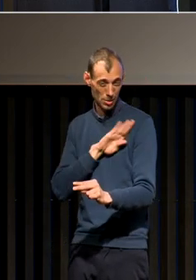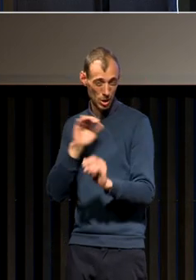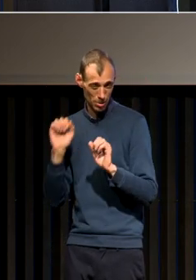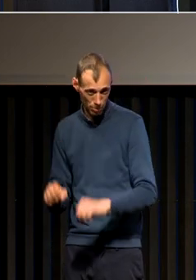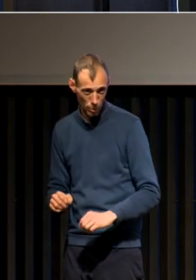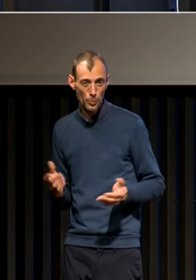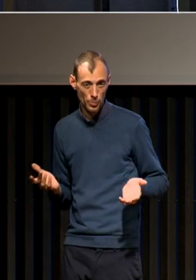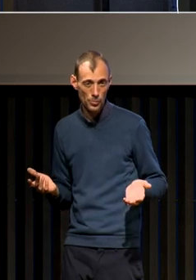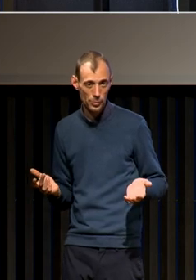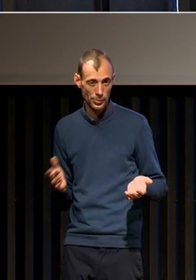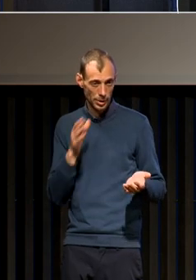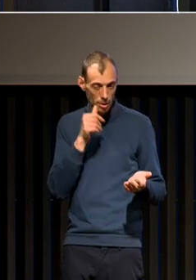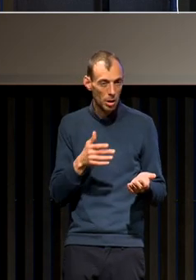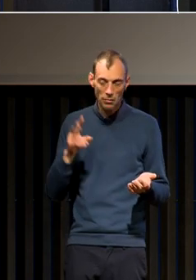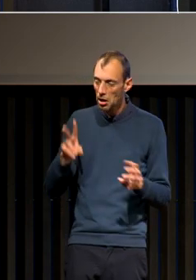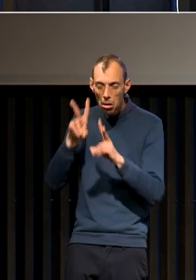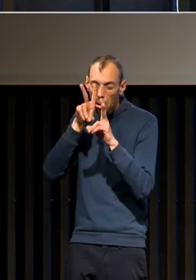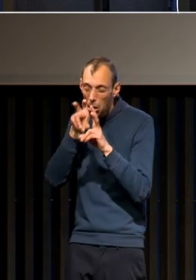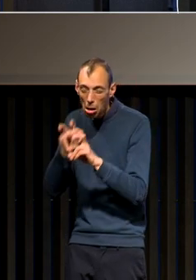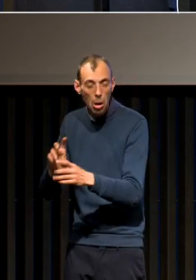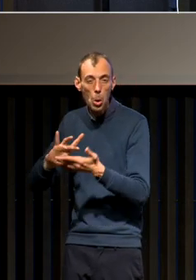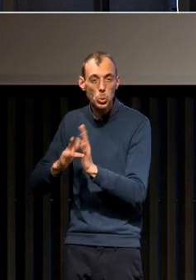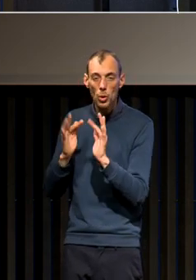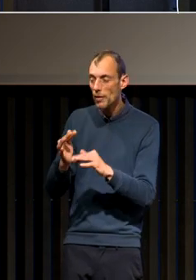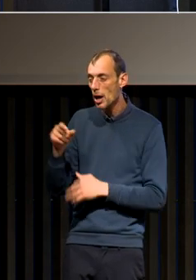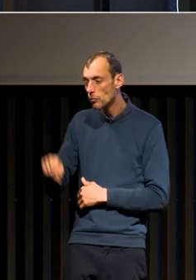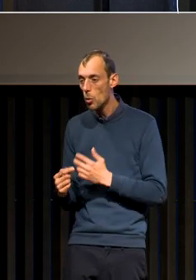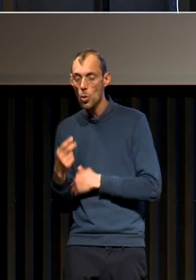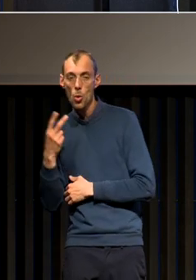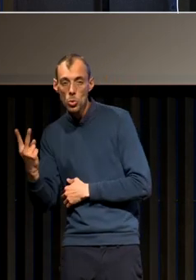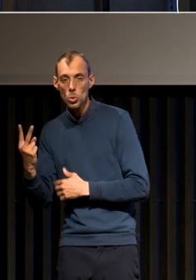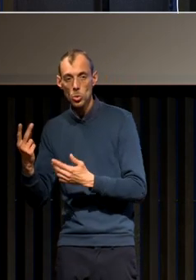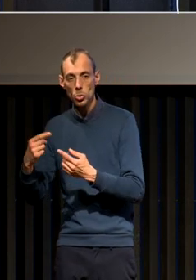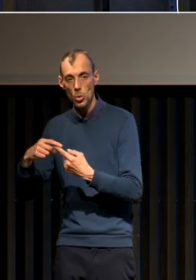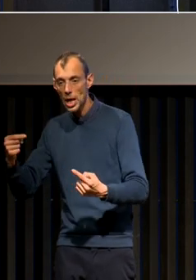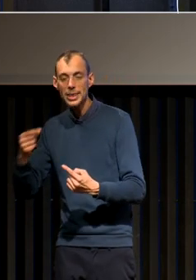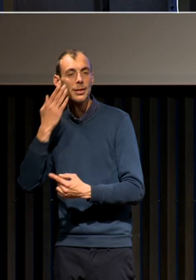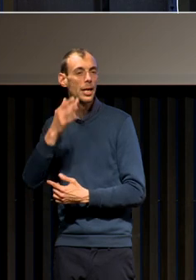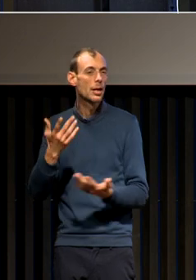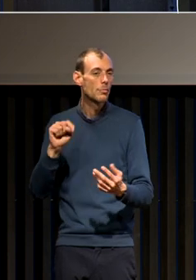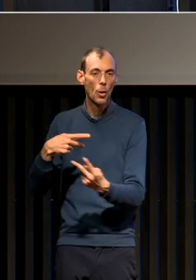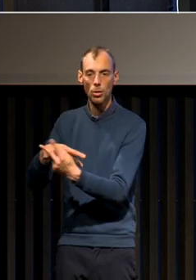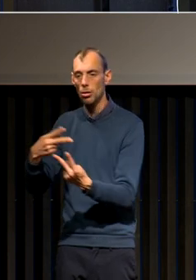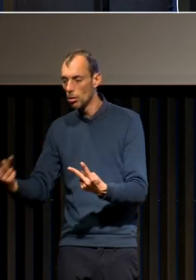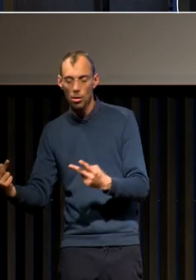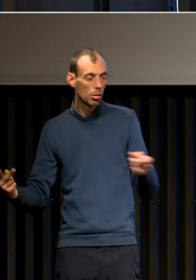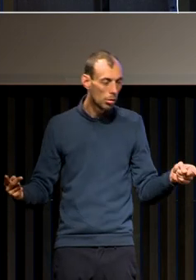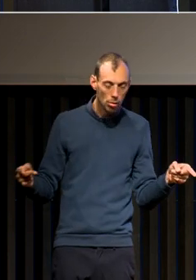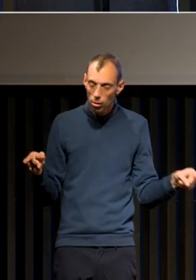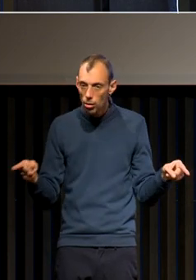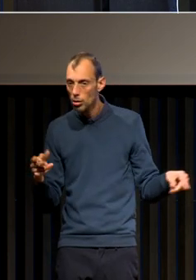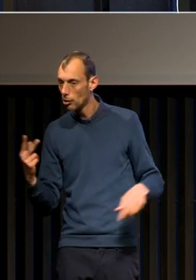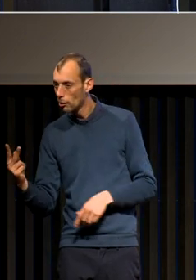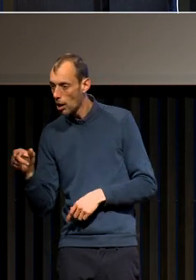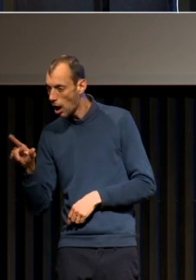les maladies dites hétérozygotes dont il faut que l'homme et la femme soient porteurs sains pour qu'il y